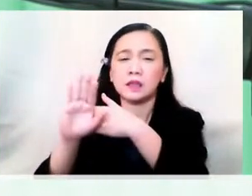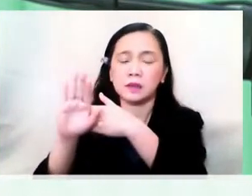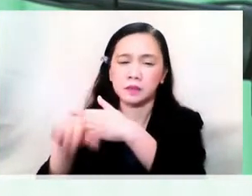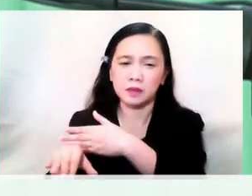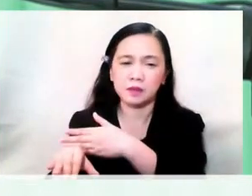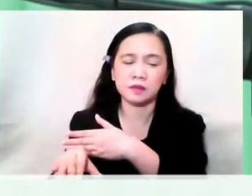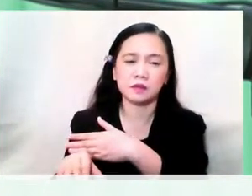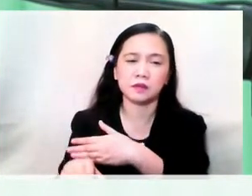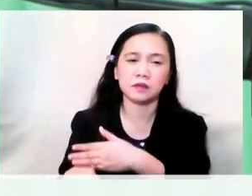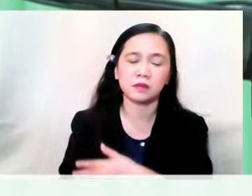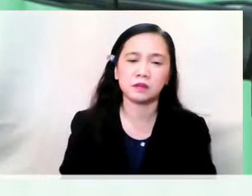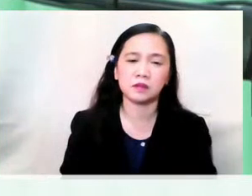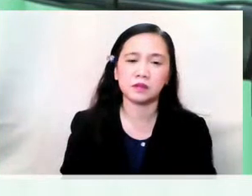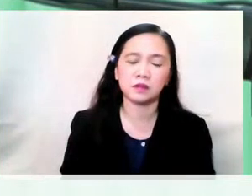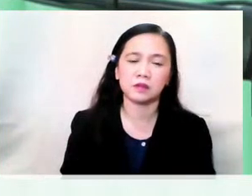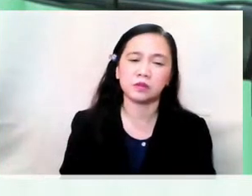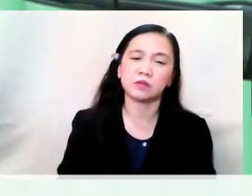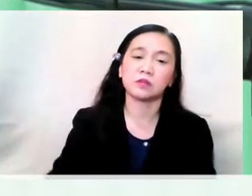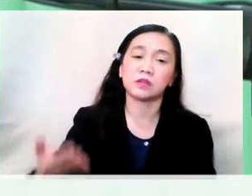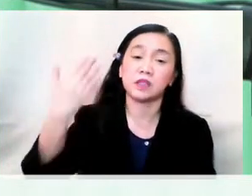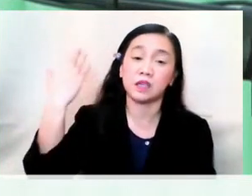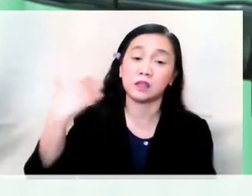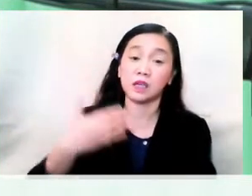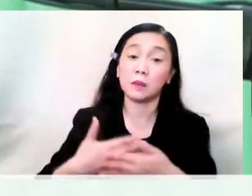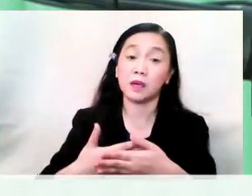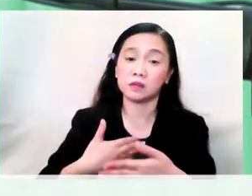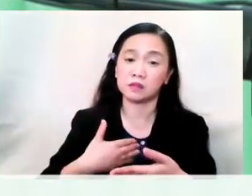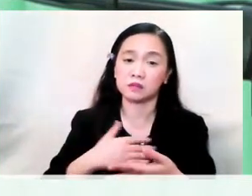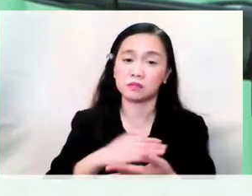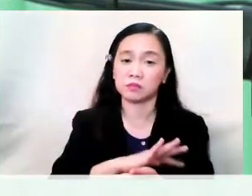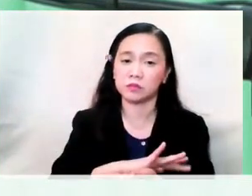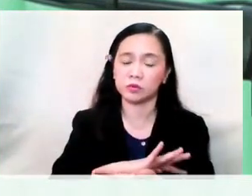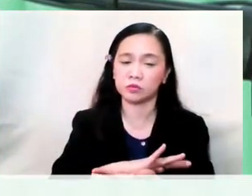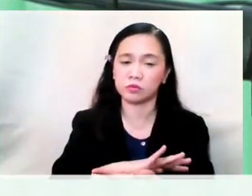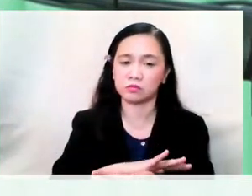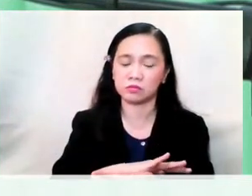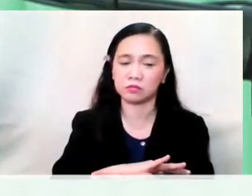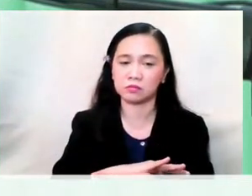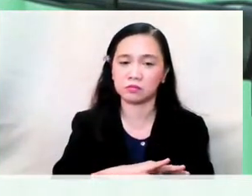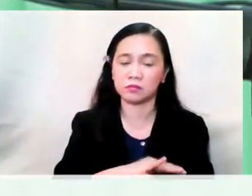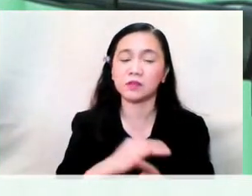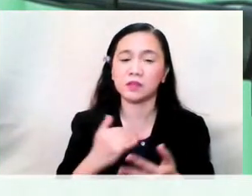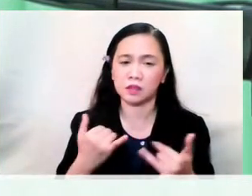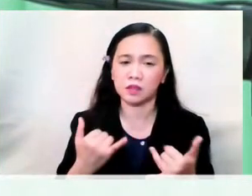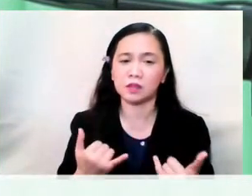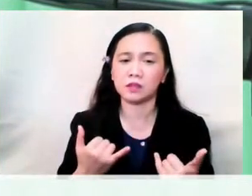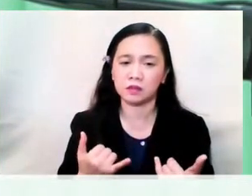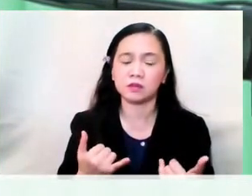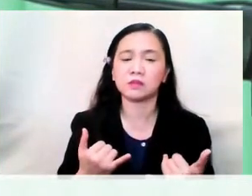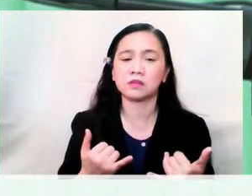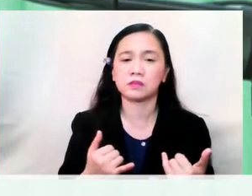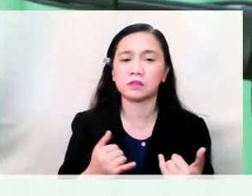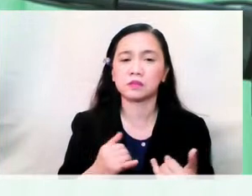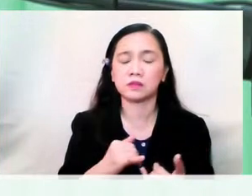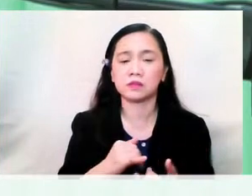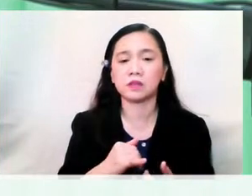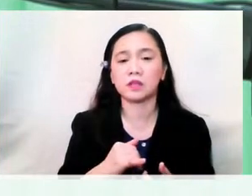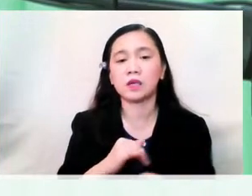ng pre-COVID days. Ngayon, iyan ang inaasahan ng maraming